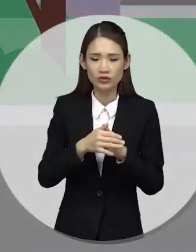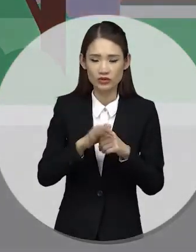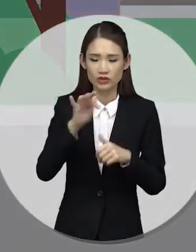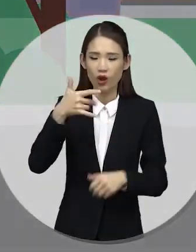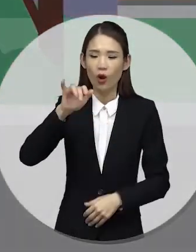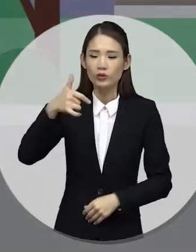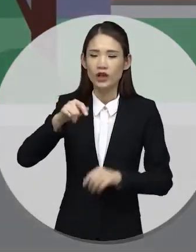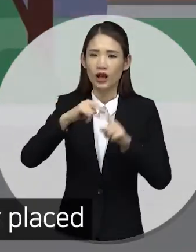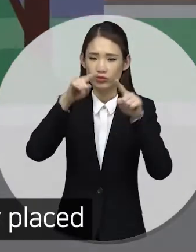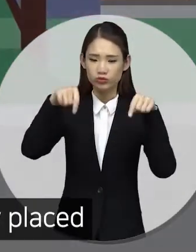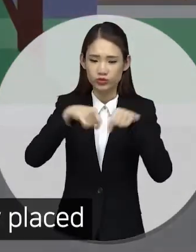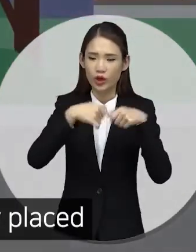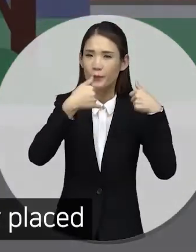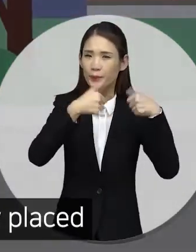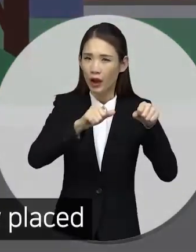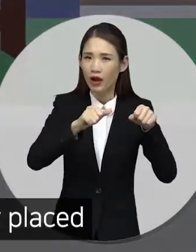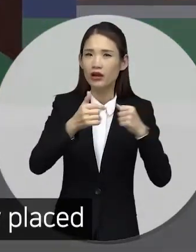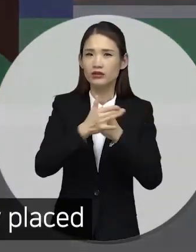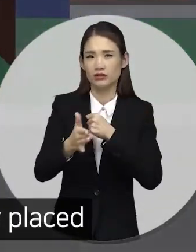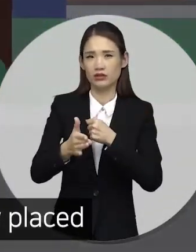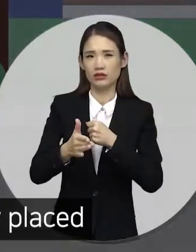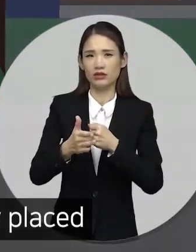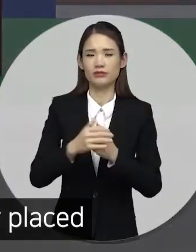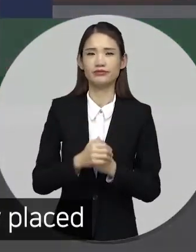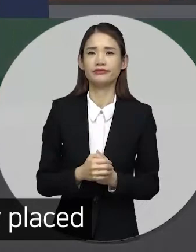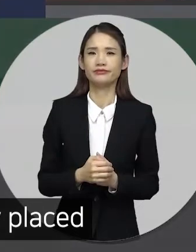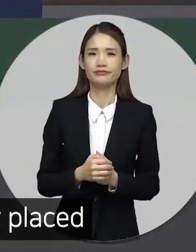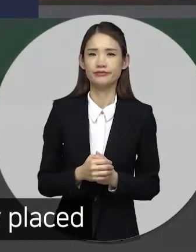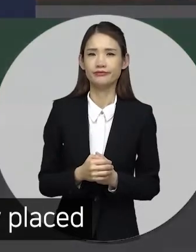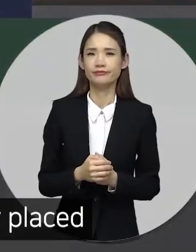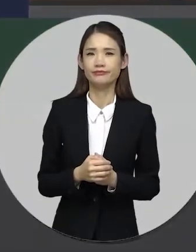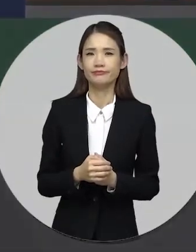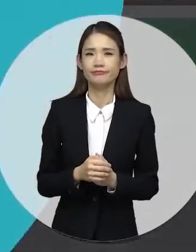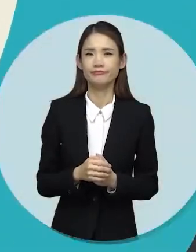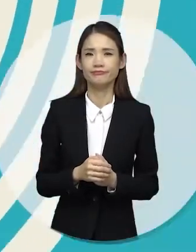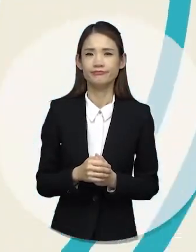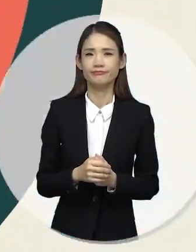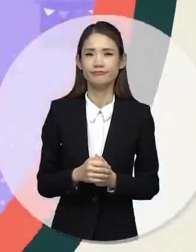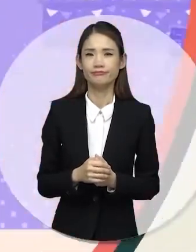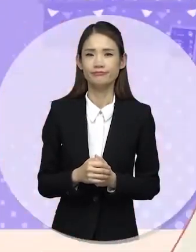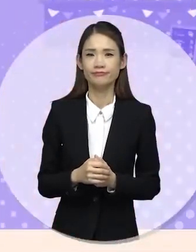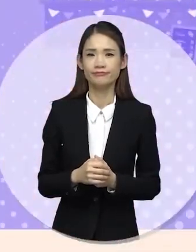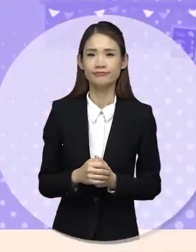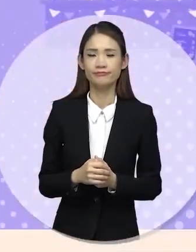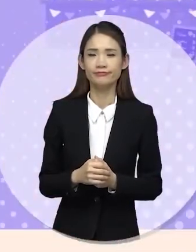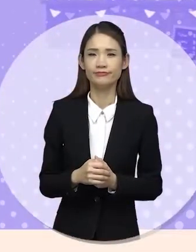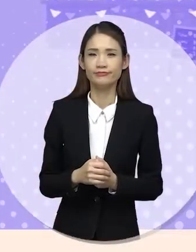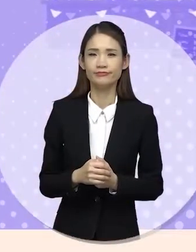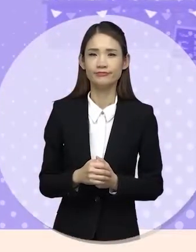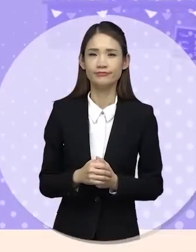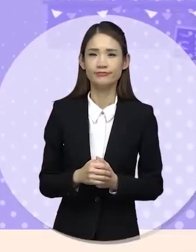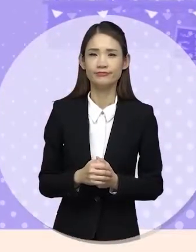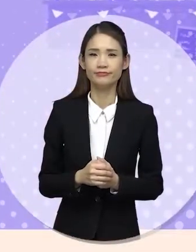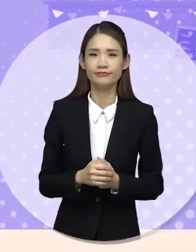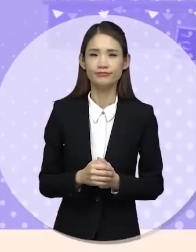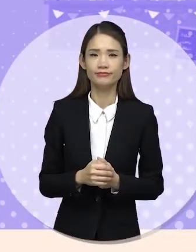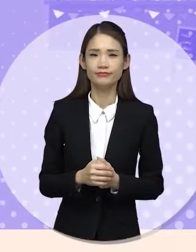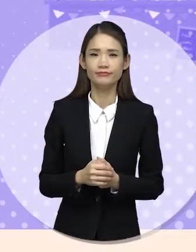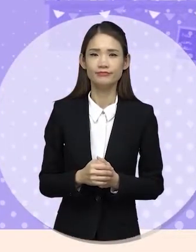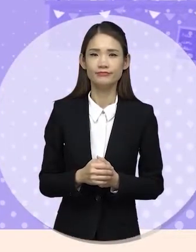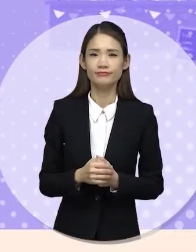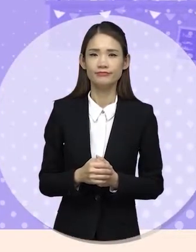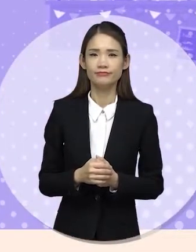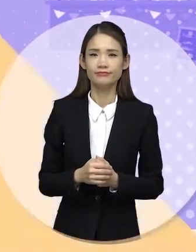아니라고 생각하는 점자 블록이 정상적으로 배치되어 있지 않았기 때문이죠.